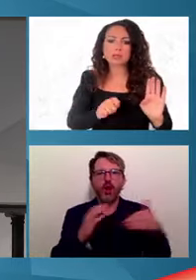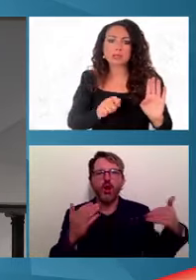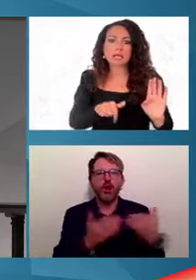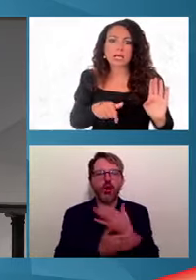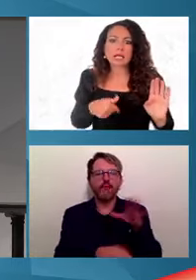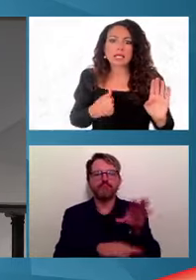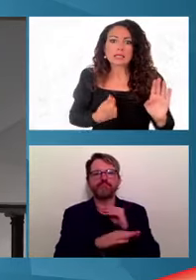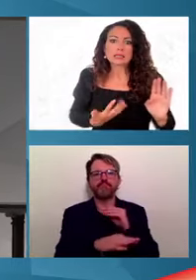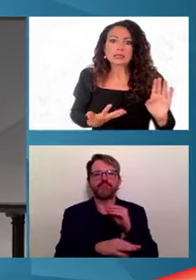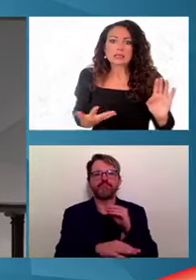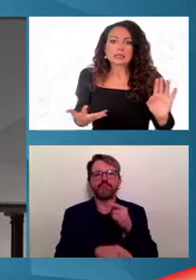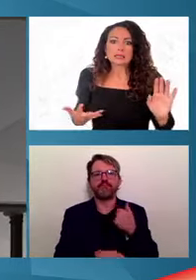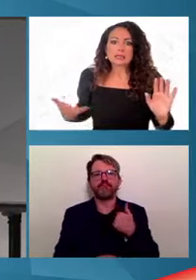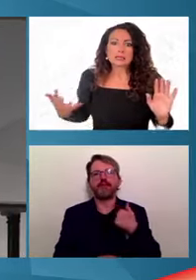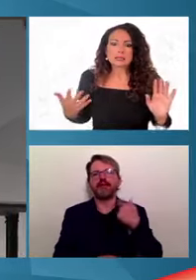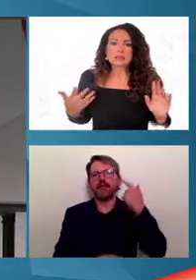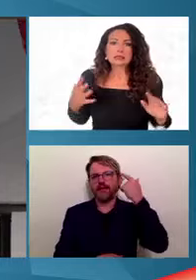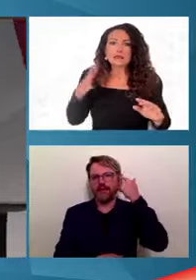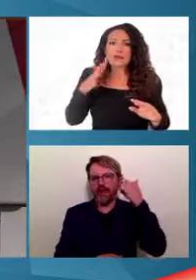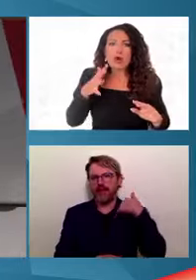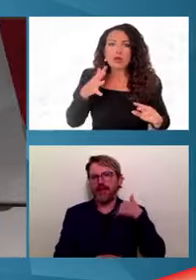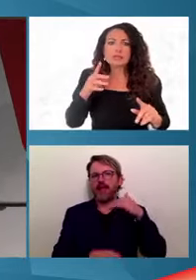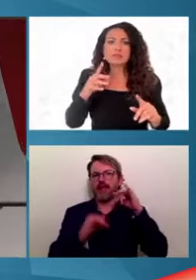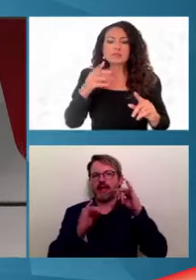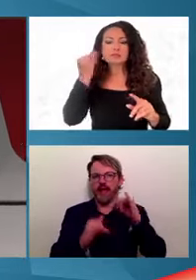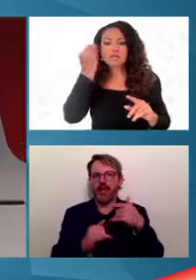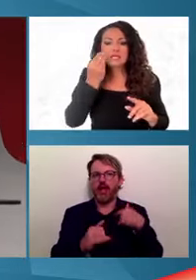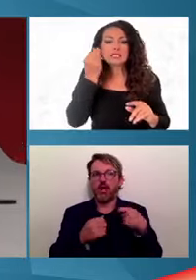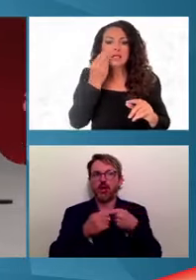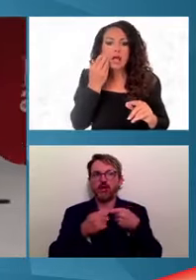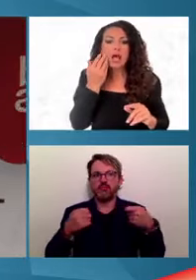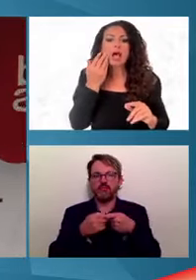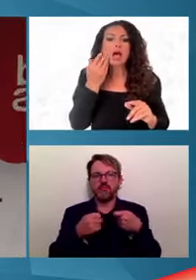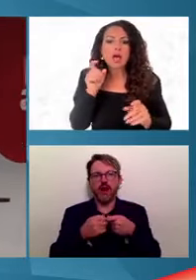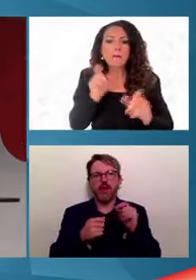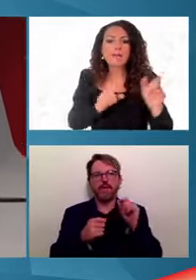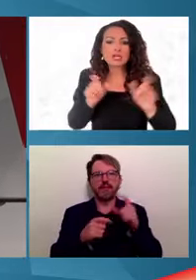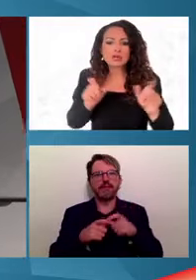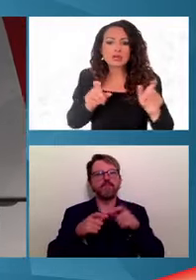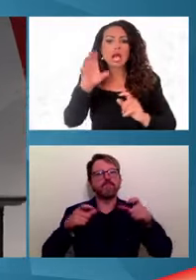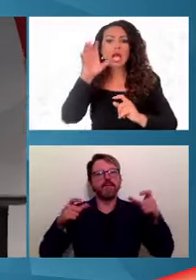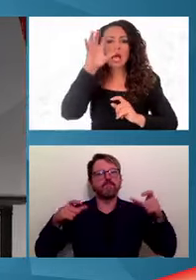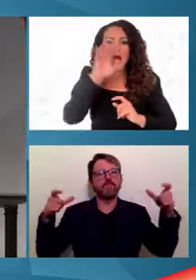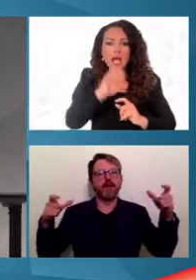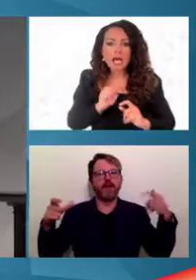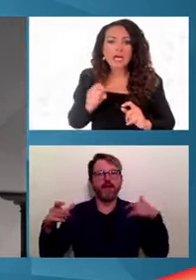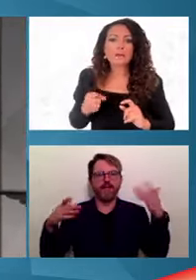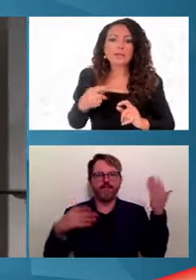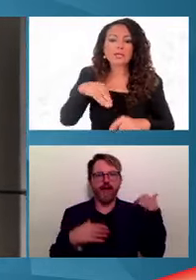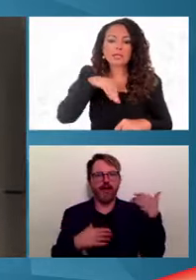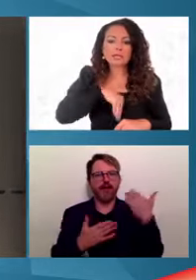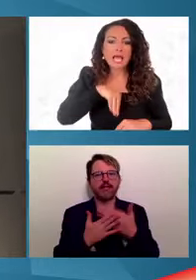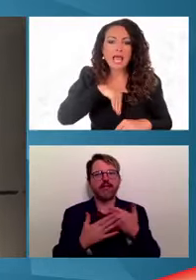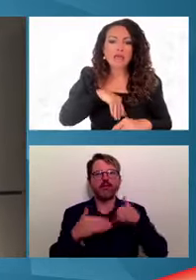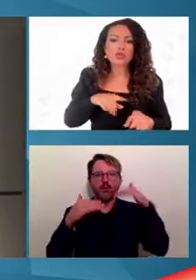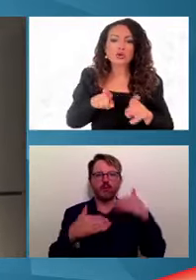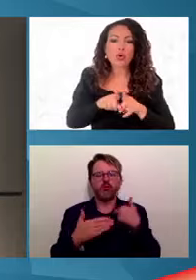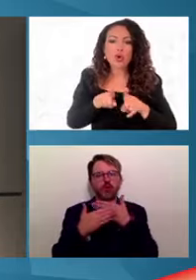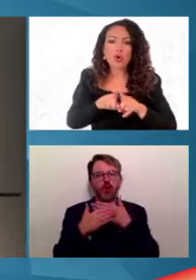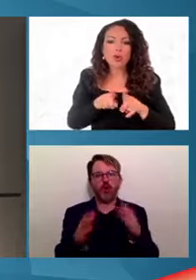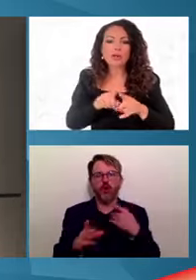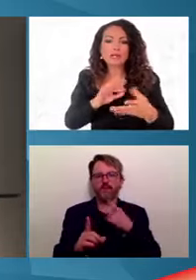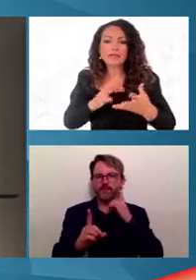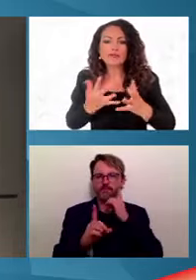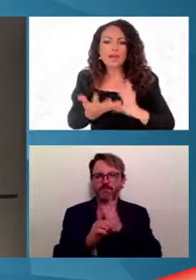getan? Ich denke, die Anspannung hat eher zugenommen. Und wir müssen uns mit diesen Erkenntnissen konfrontieren aus dieser Zeit und auch etwas